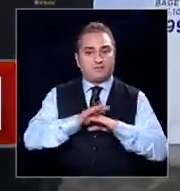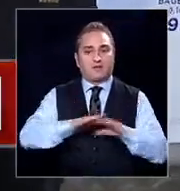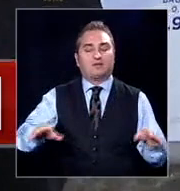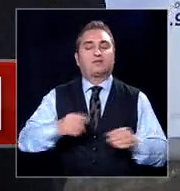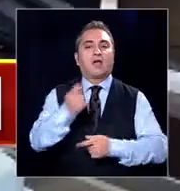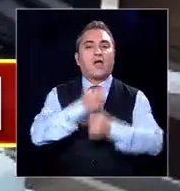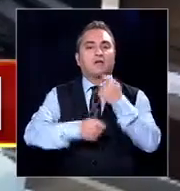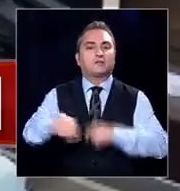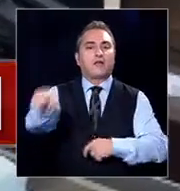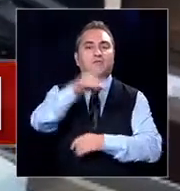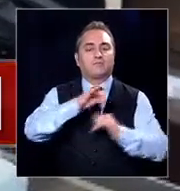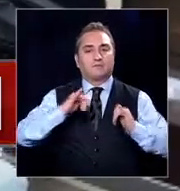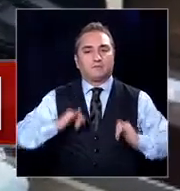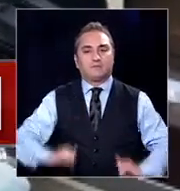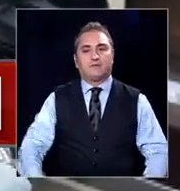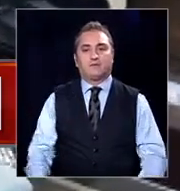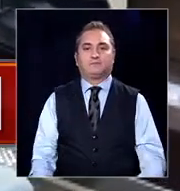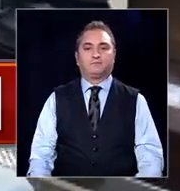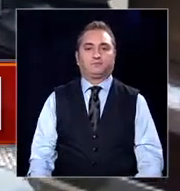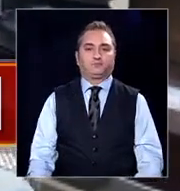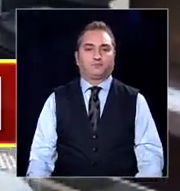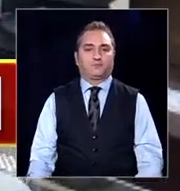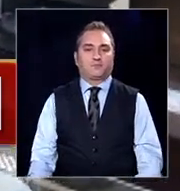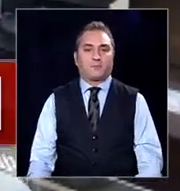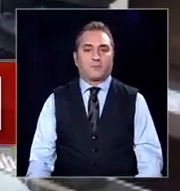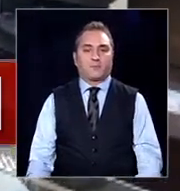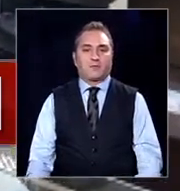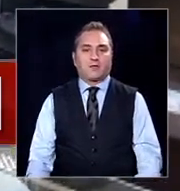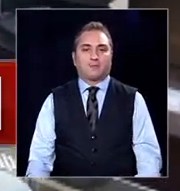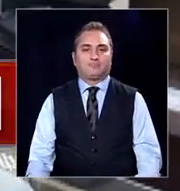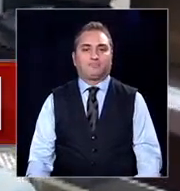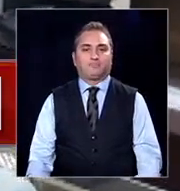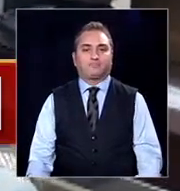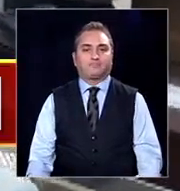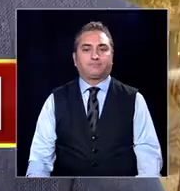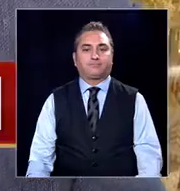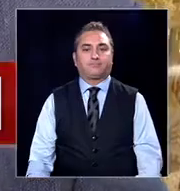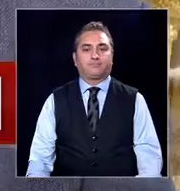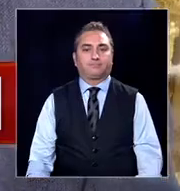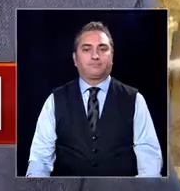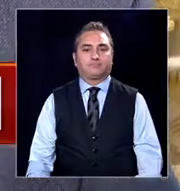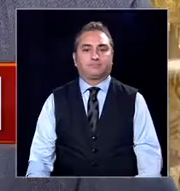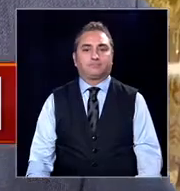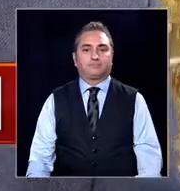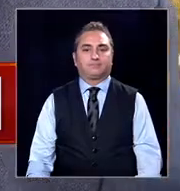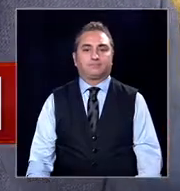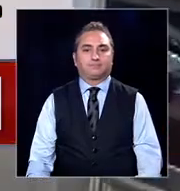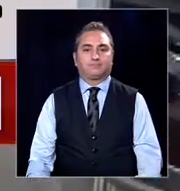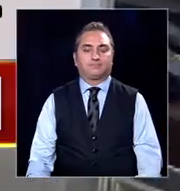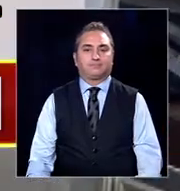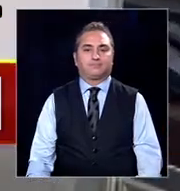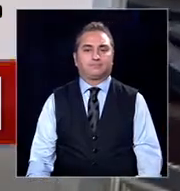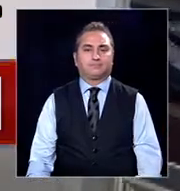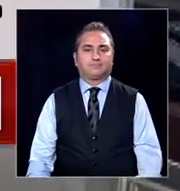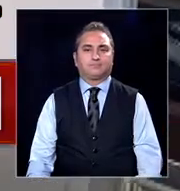da derin bir nefes aldı. Bu trafın hasırını 20 bin TL verdim aldım. dolandırıldım. 25 bin lira beni de dolandırdılar.